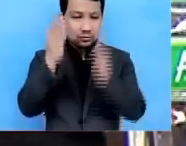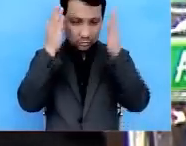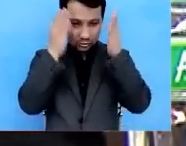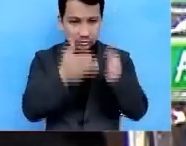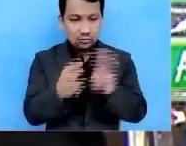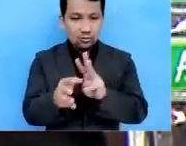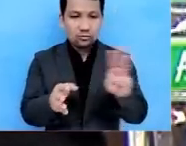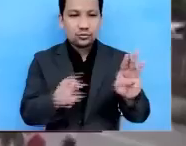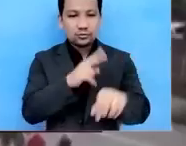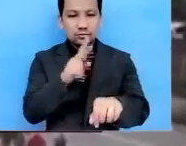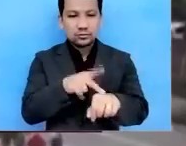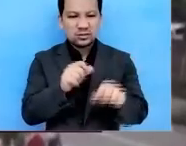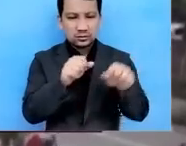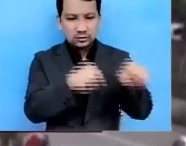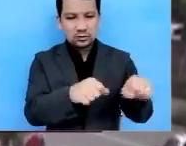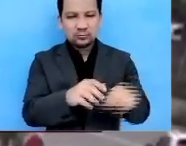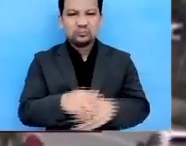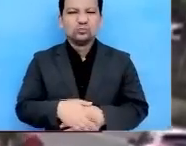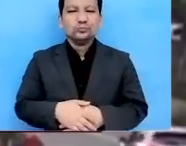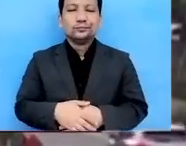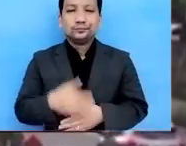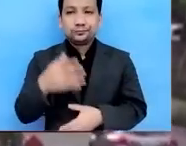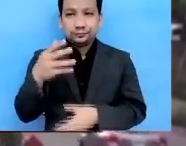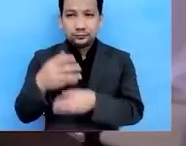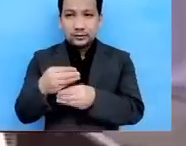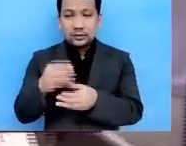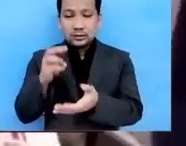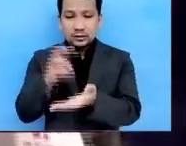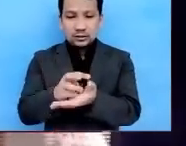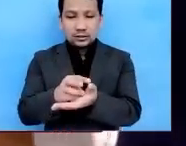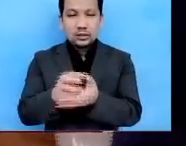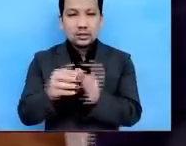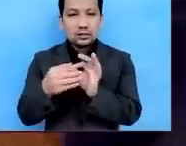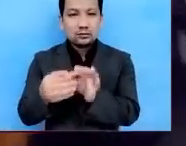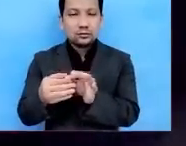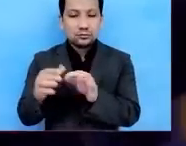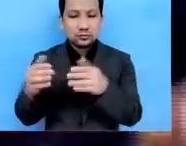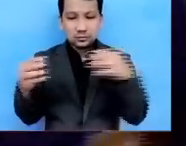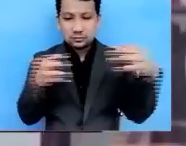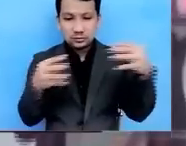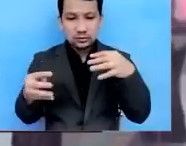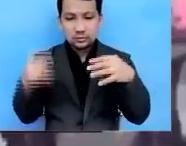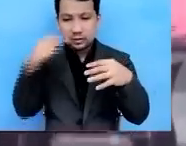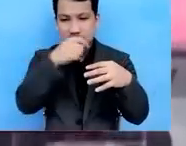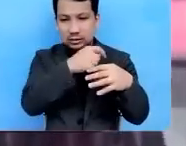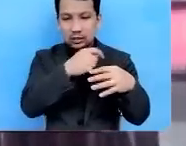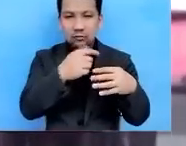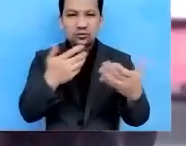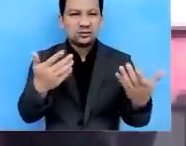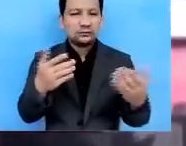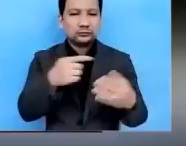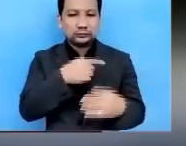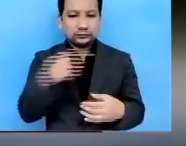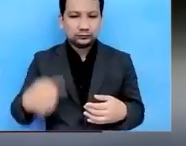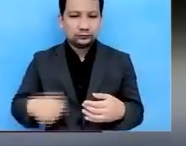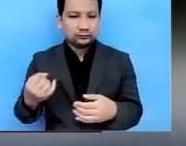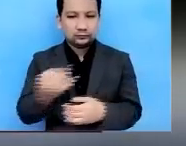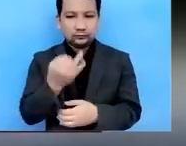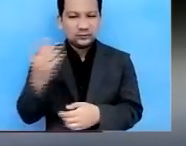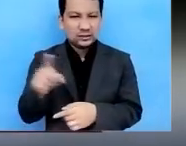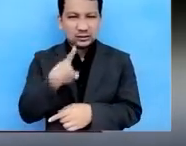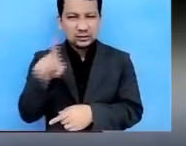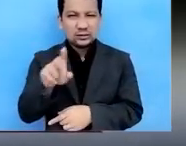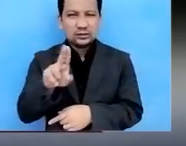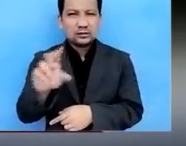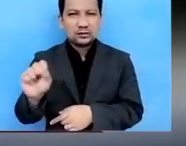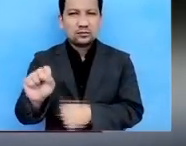West Philippine Sea. Tiyempo ang pagdagdag ng EDCA sites sa tumitingding tensyon sa pagitan ng Taiwan at China. At ilang beses nang sinabi ng US